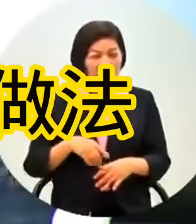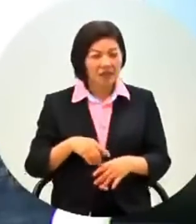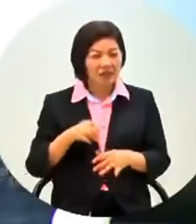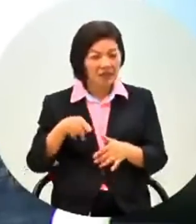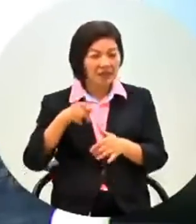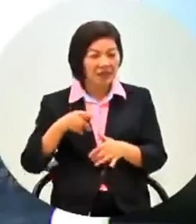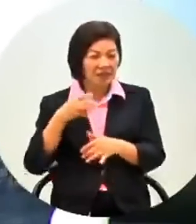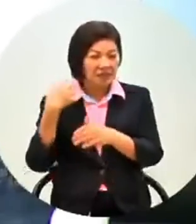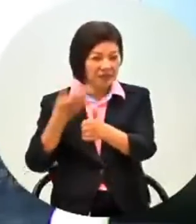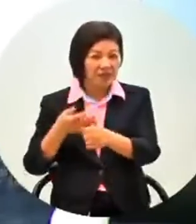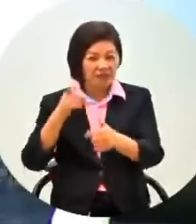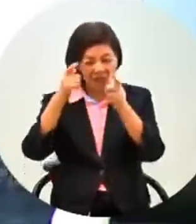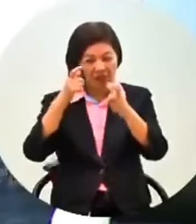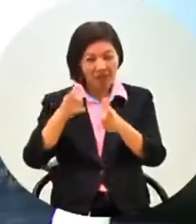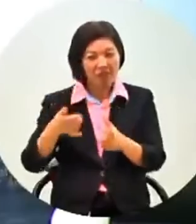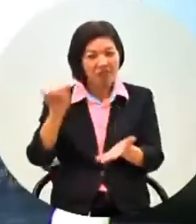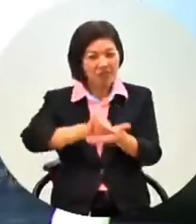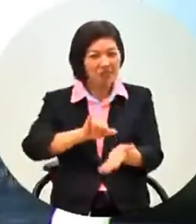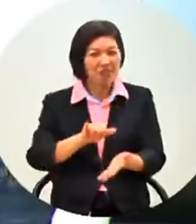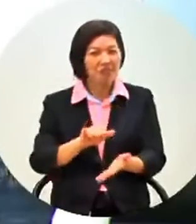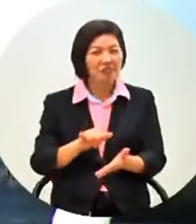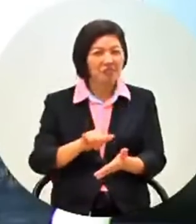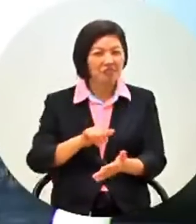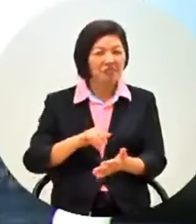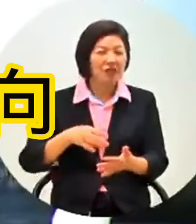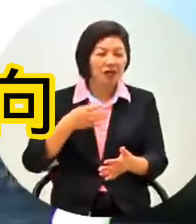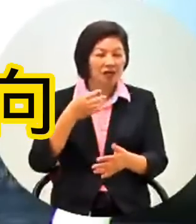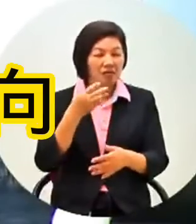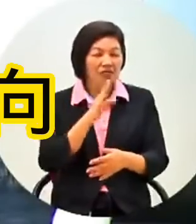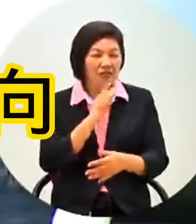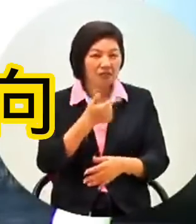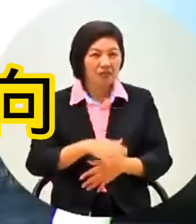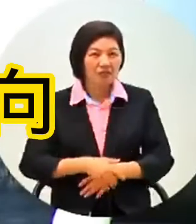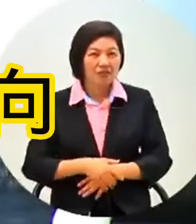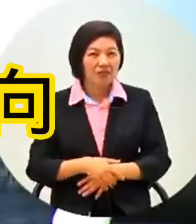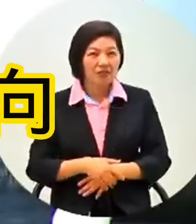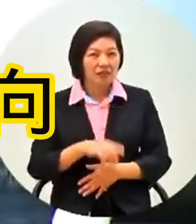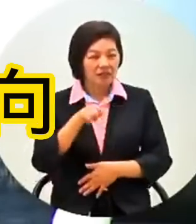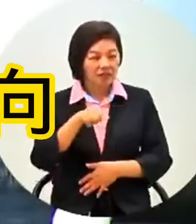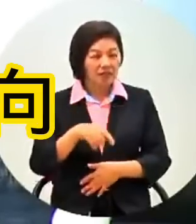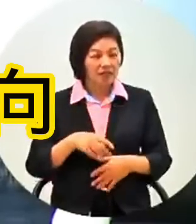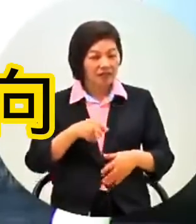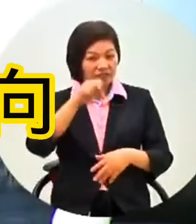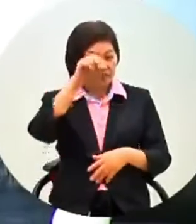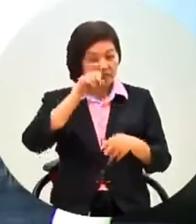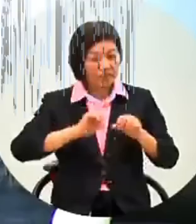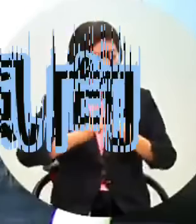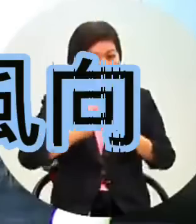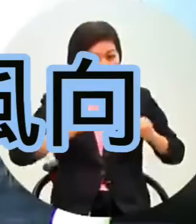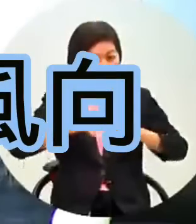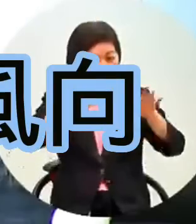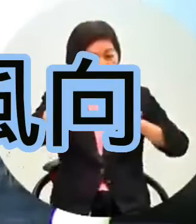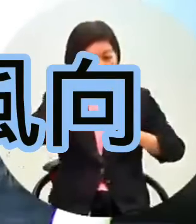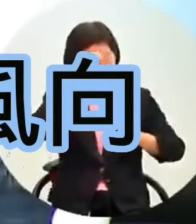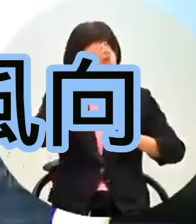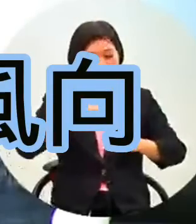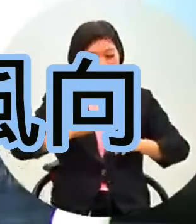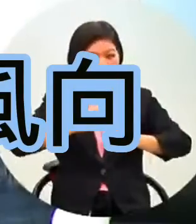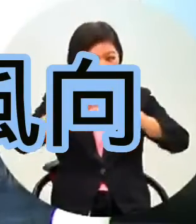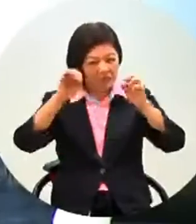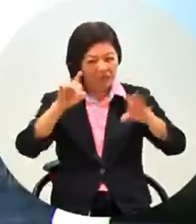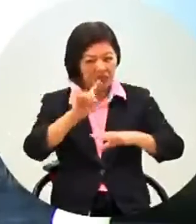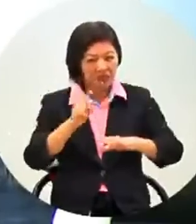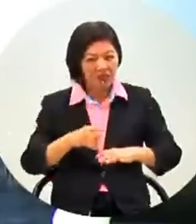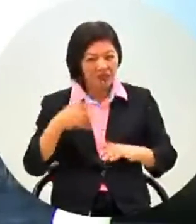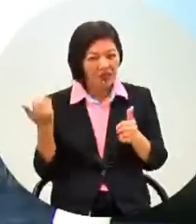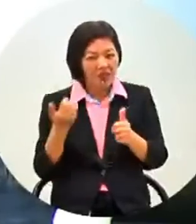法。所以也拜托市长可能要稍微留意一下贵党的一些发言还有风向，请不要这样子的带风